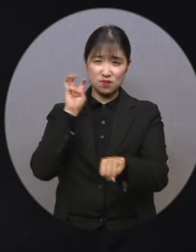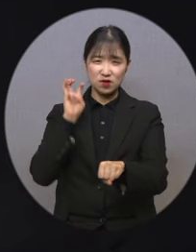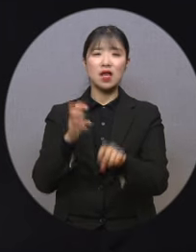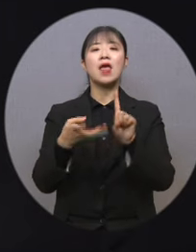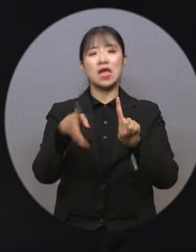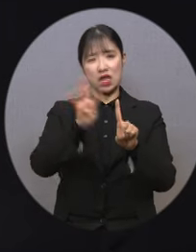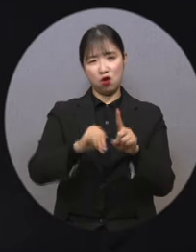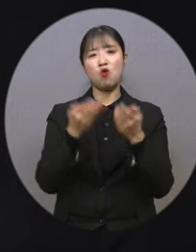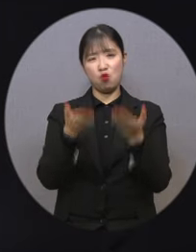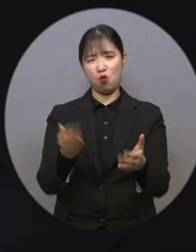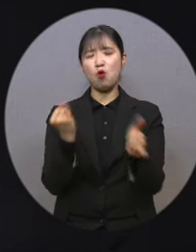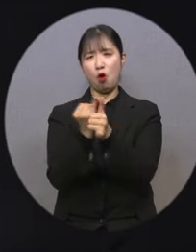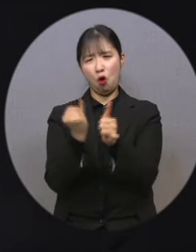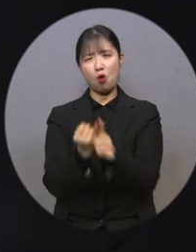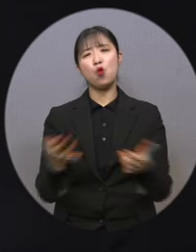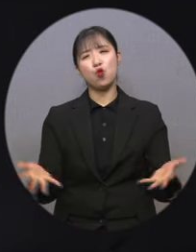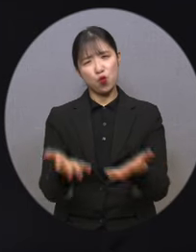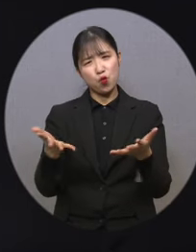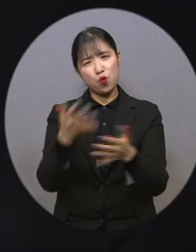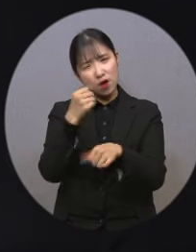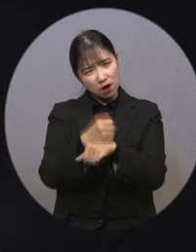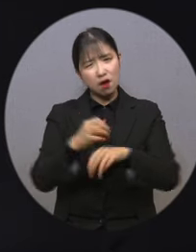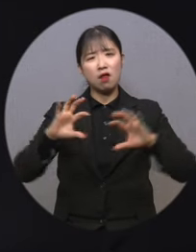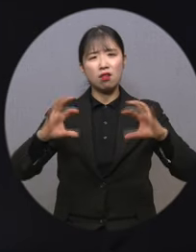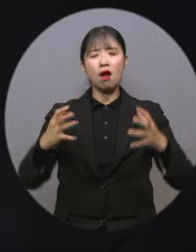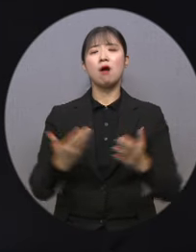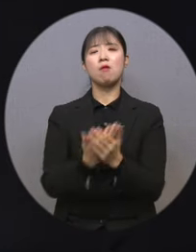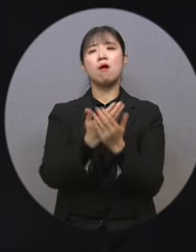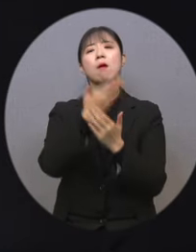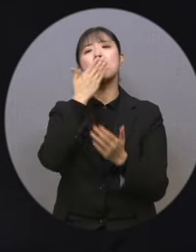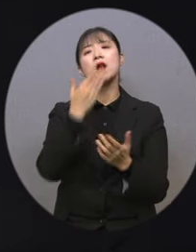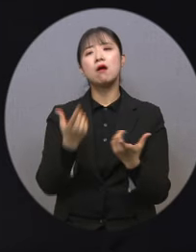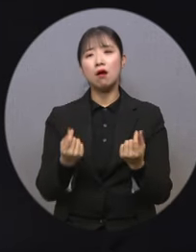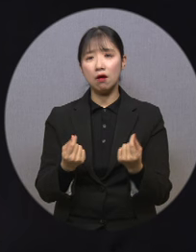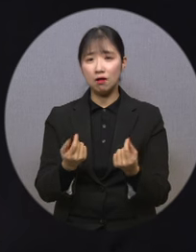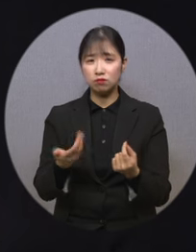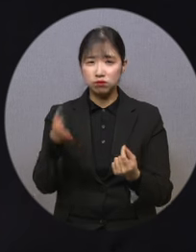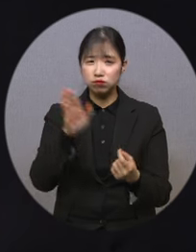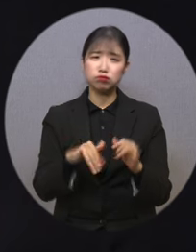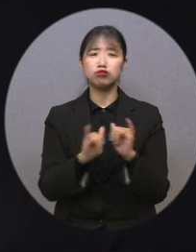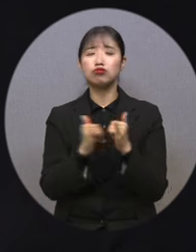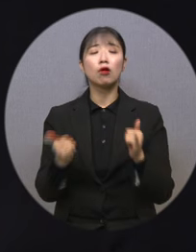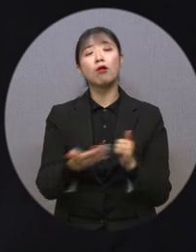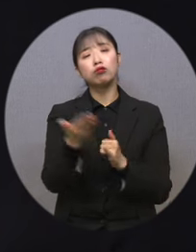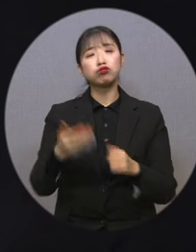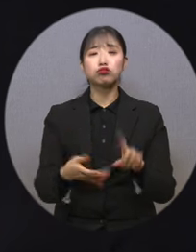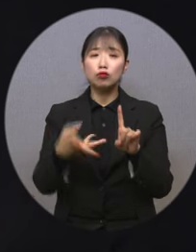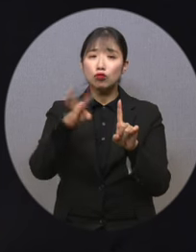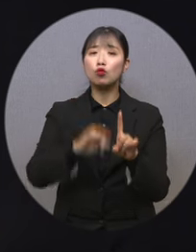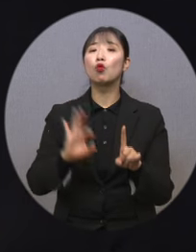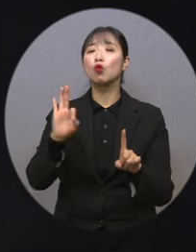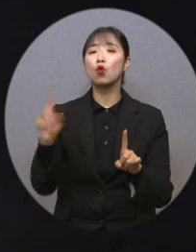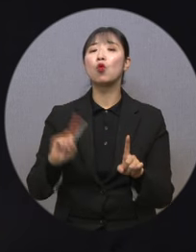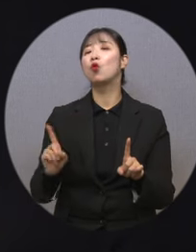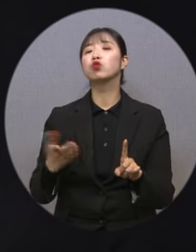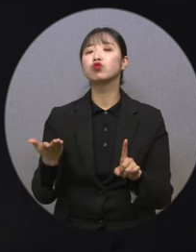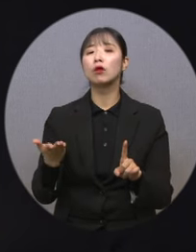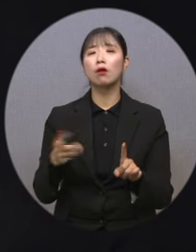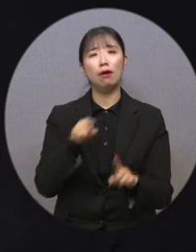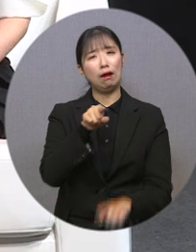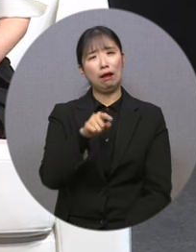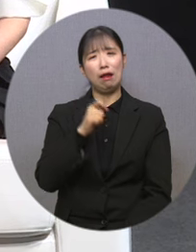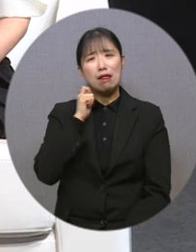결혼을 장려해야 된다, 그게 나라 살리는 길이었습니다. 그런데 사람들이 돈 1억을 어디서 주냐,